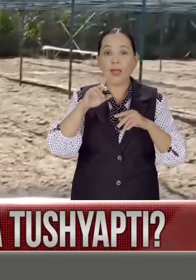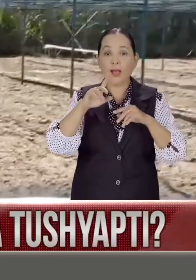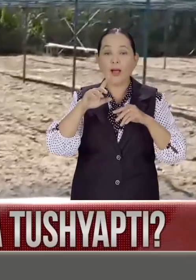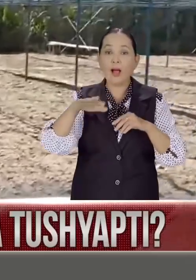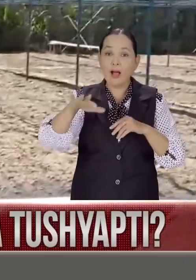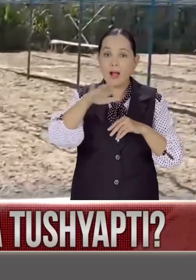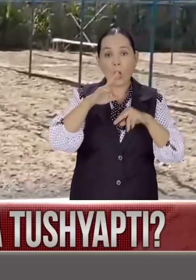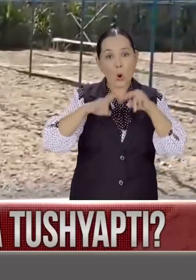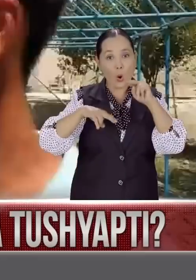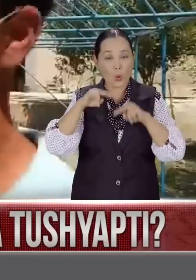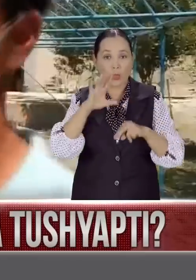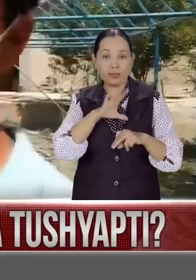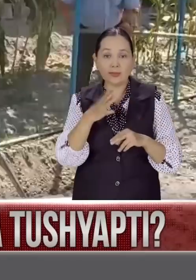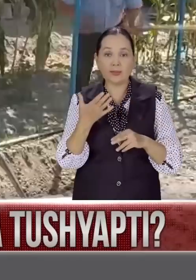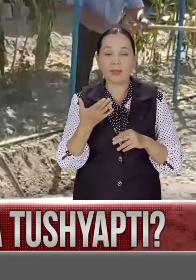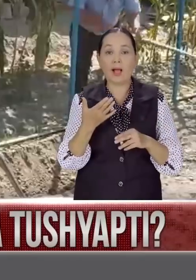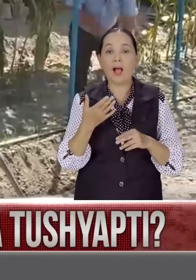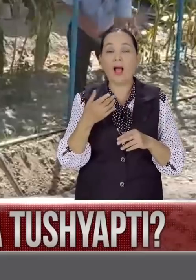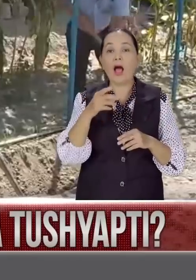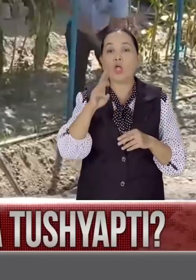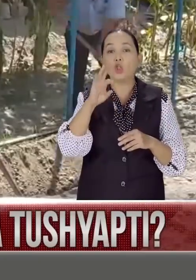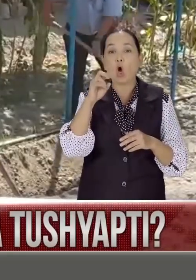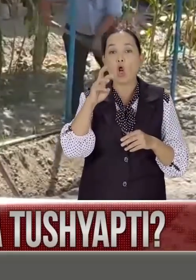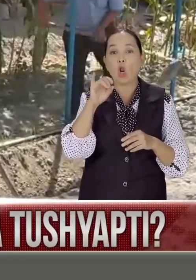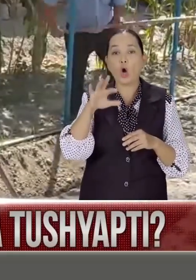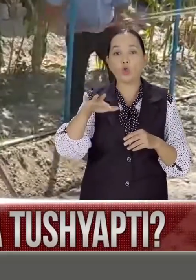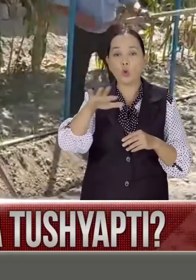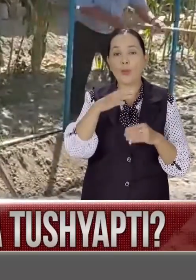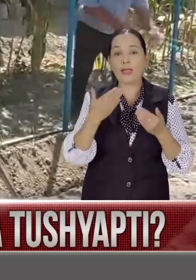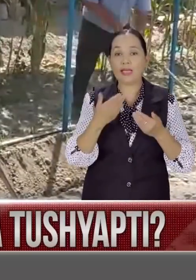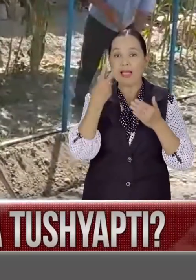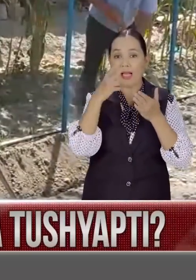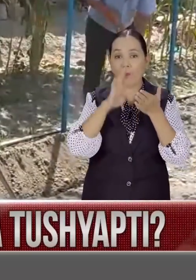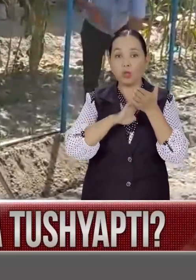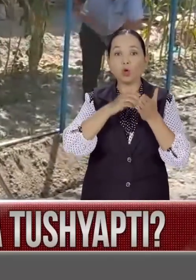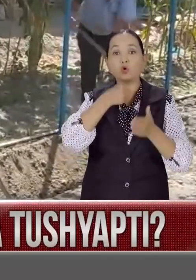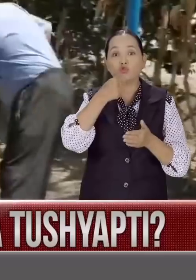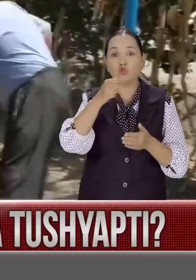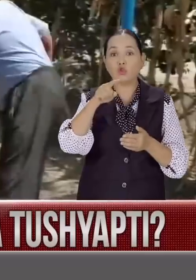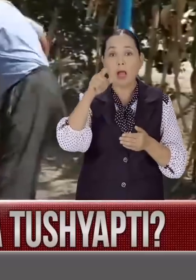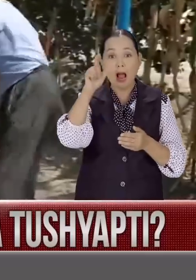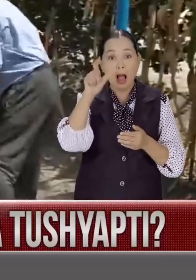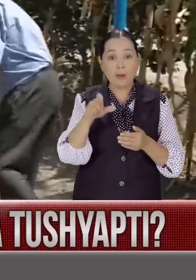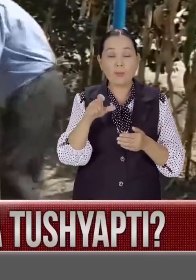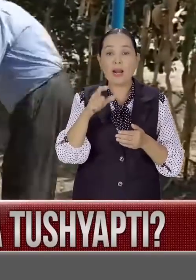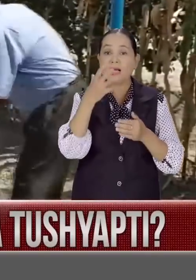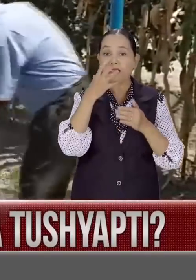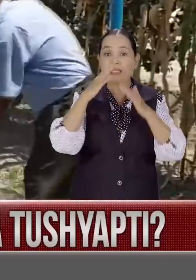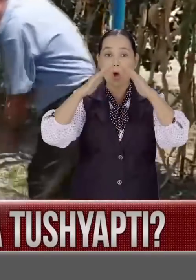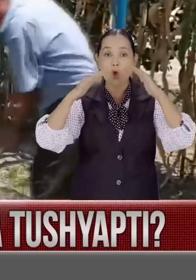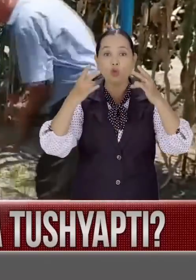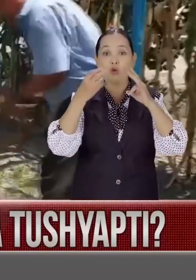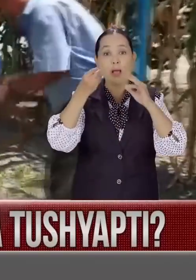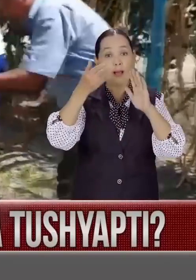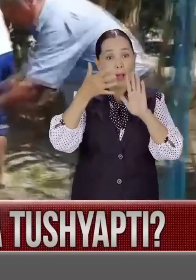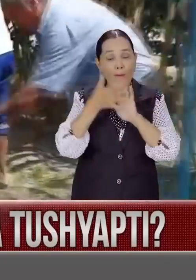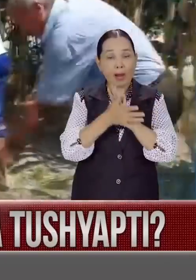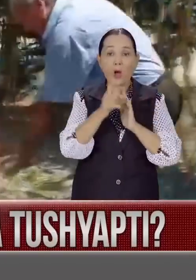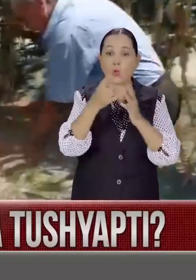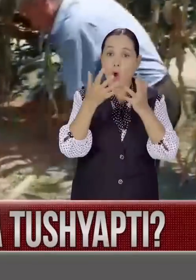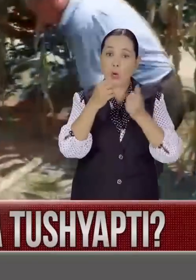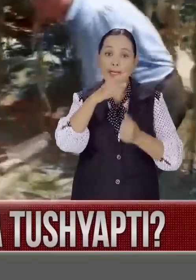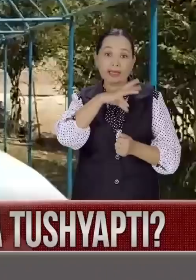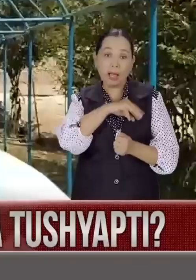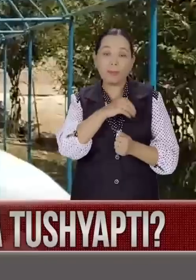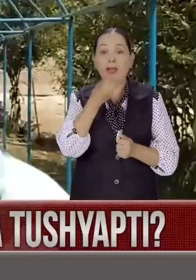Bu yerga hozircha balgar ekmoqchi bo'lamiz. Taloq tumanida yashovchi 29 yoshli qahramonimiz issiqxona uchun ketadigan mablag' va undan